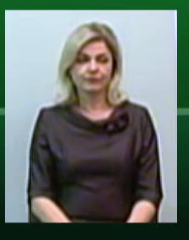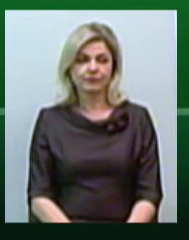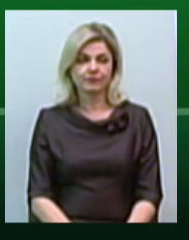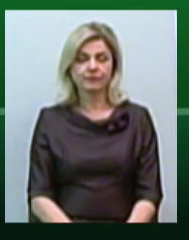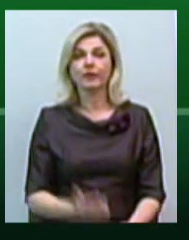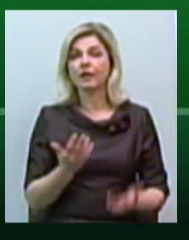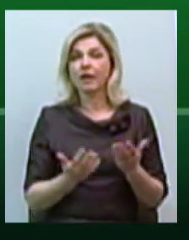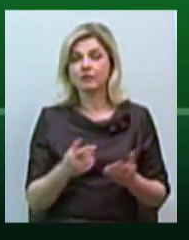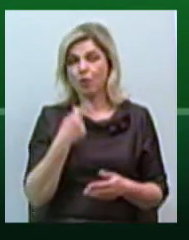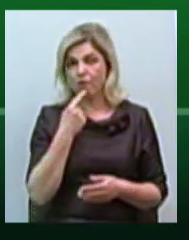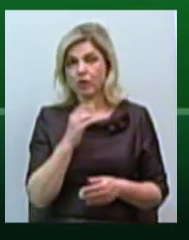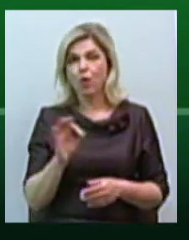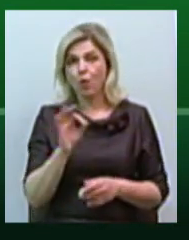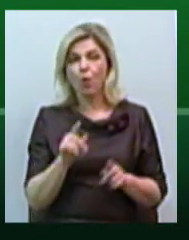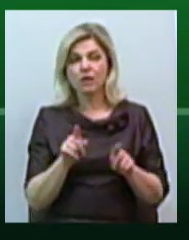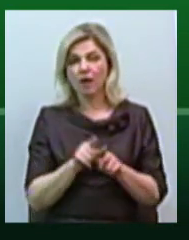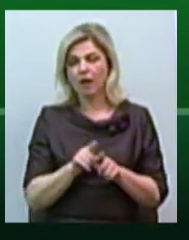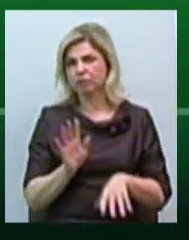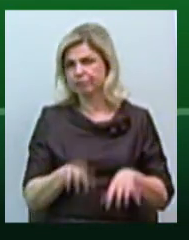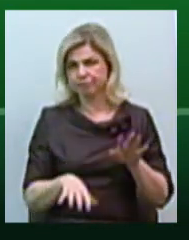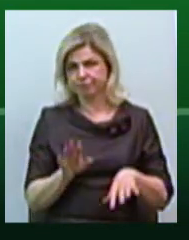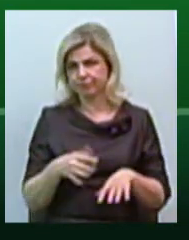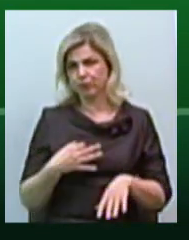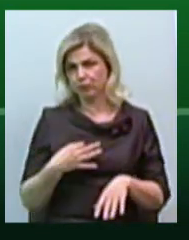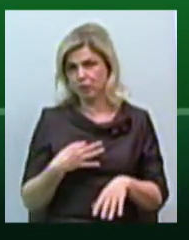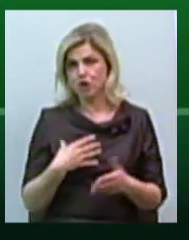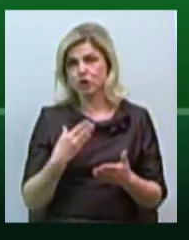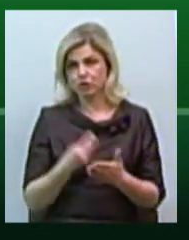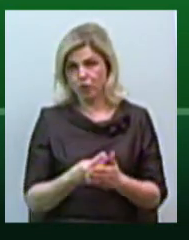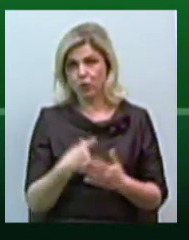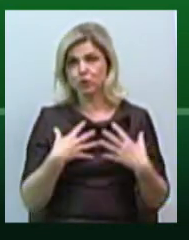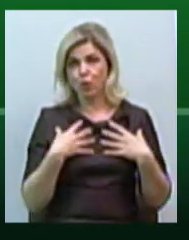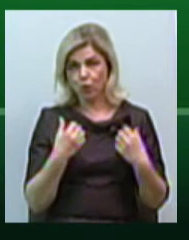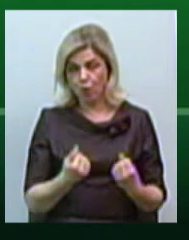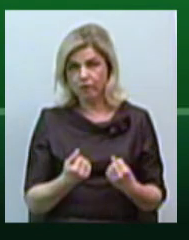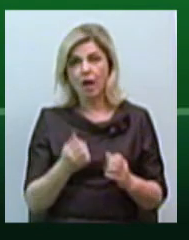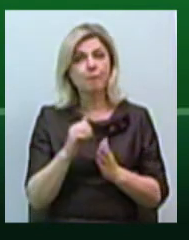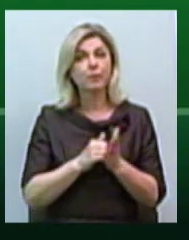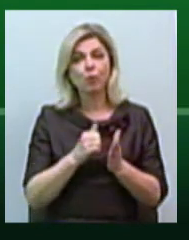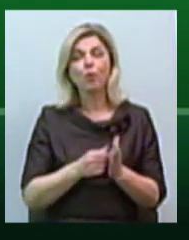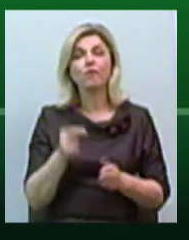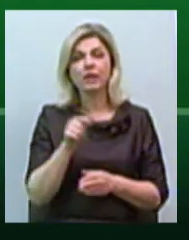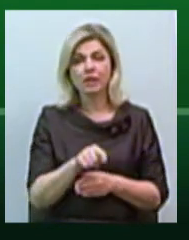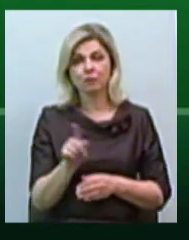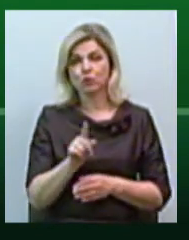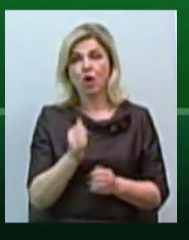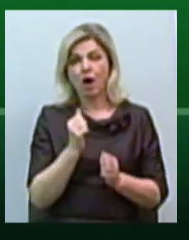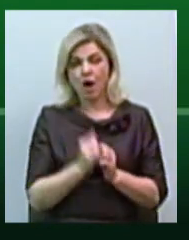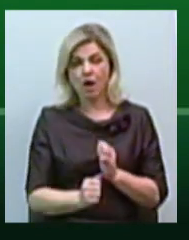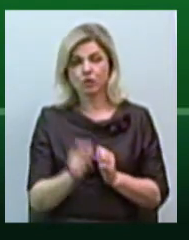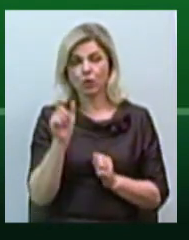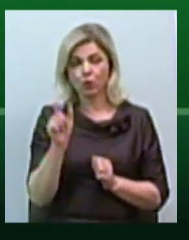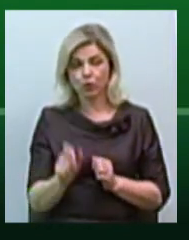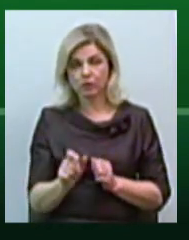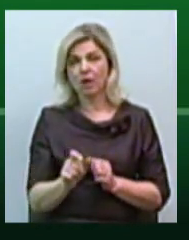Якщо говорити про таке недбальство щодо свого власного здоров'я, то воно обумовлене тим, що майже кожна